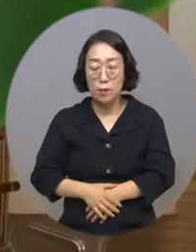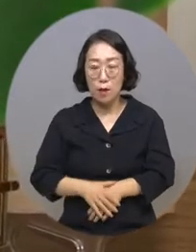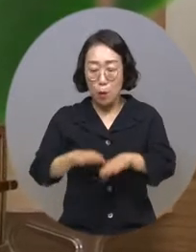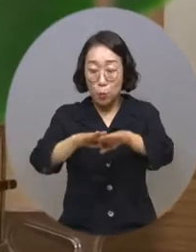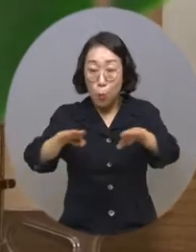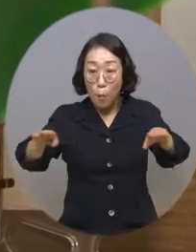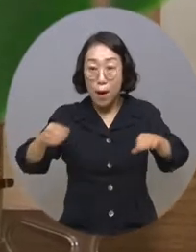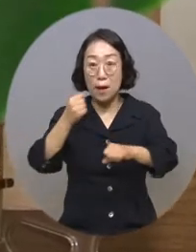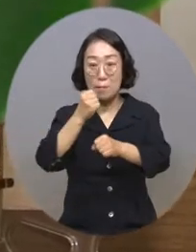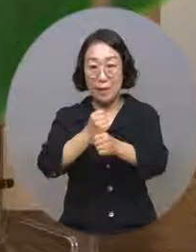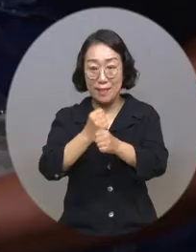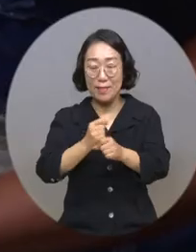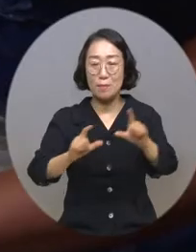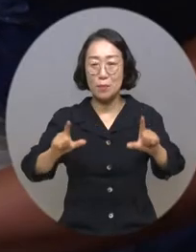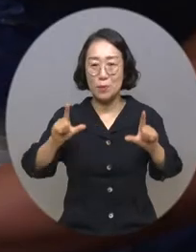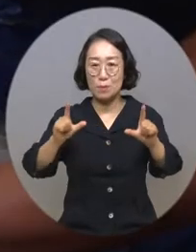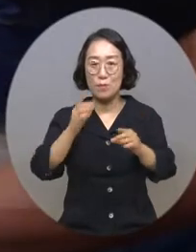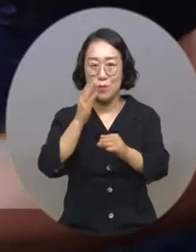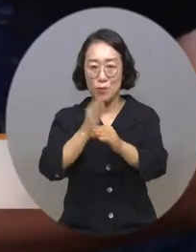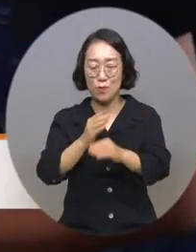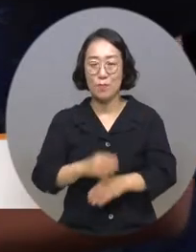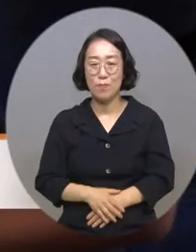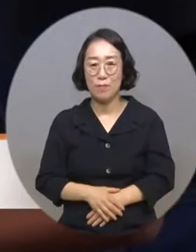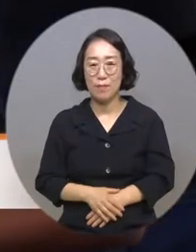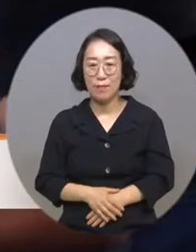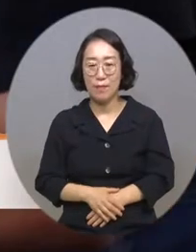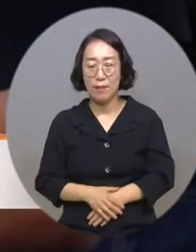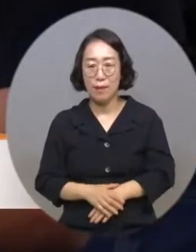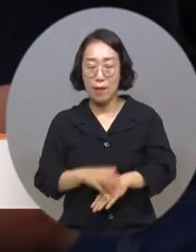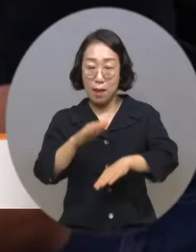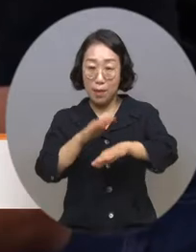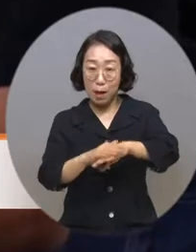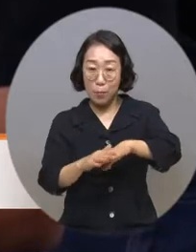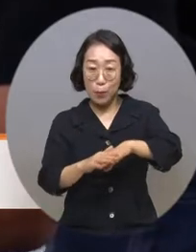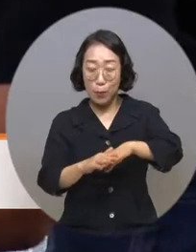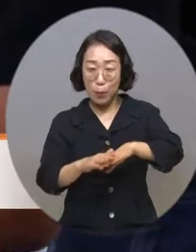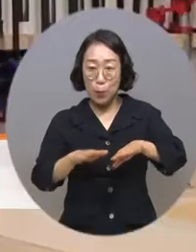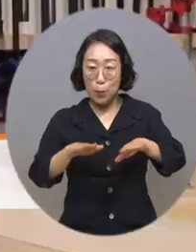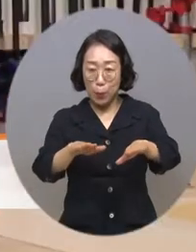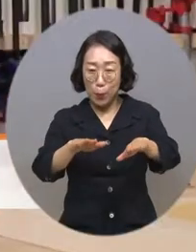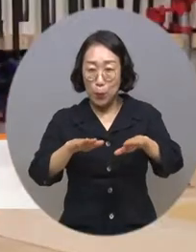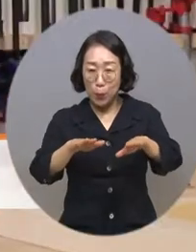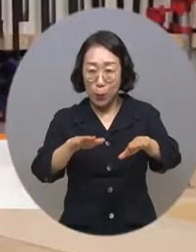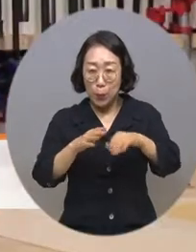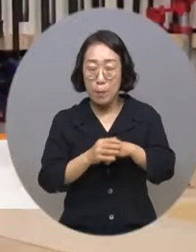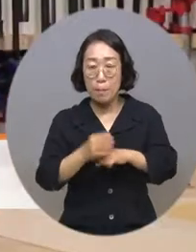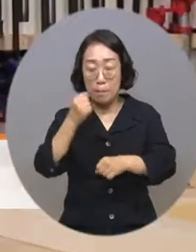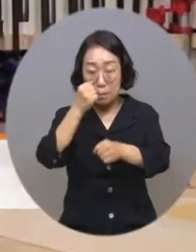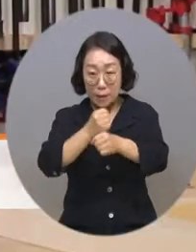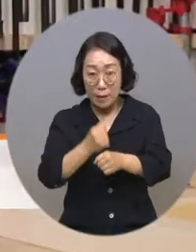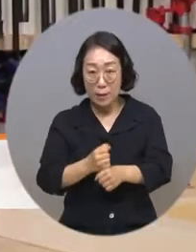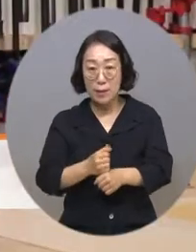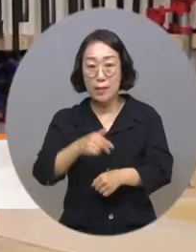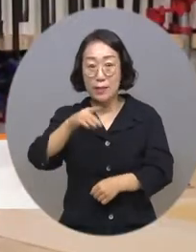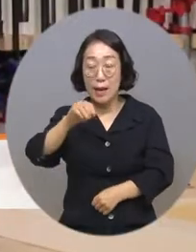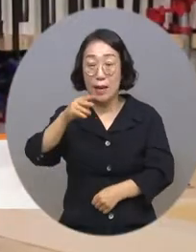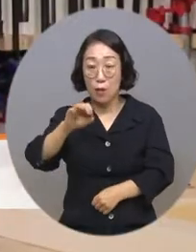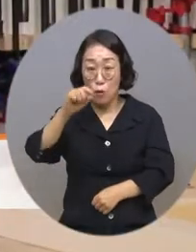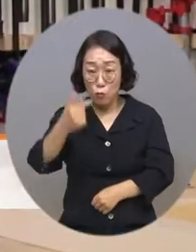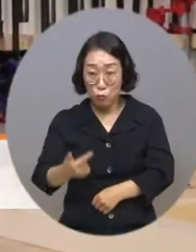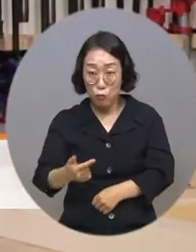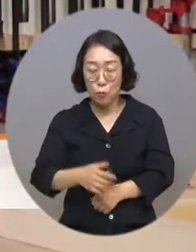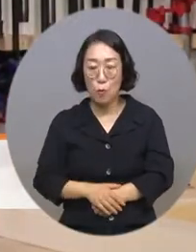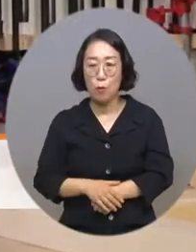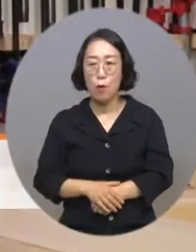만들기가 한창입니다. 나무를 매만지는 세심한 손길. 장경훈 가구 디자이너는